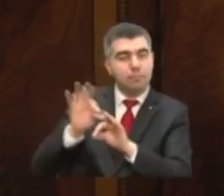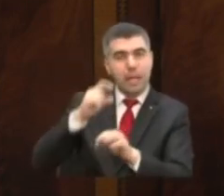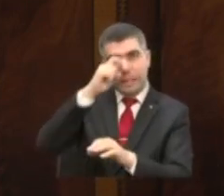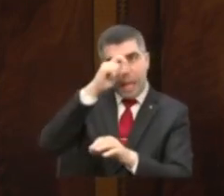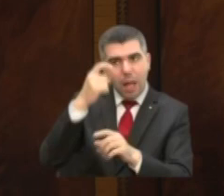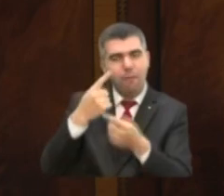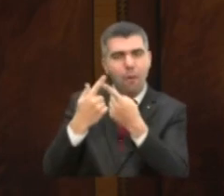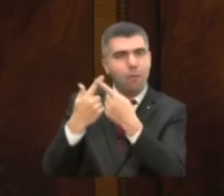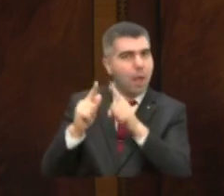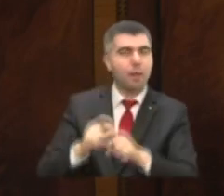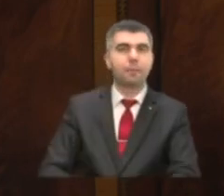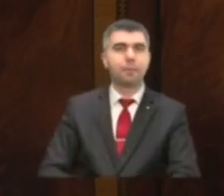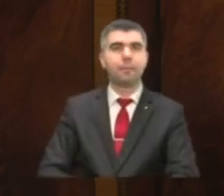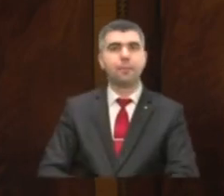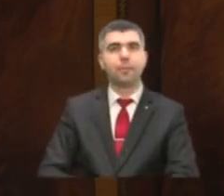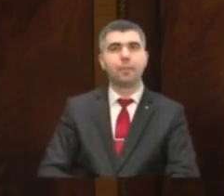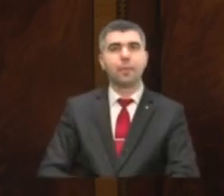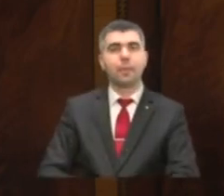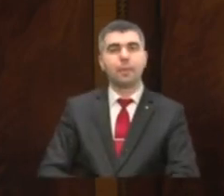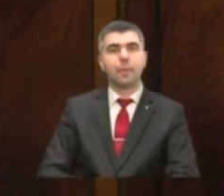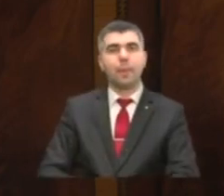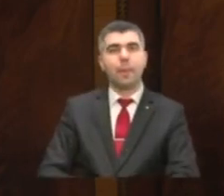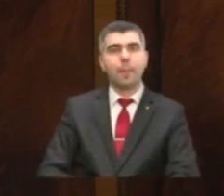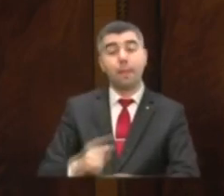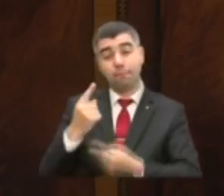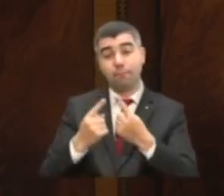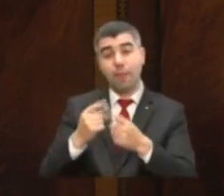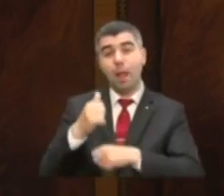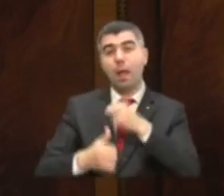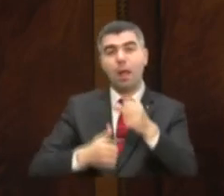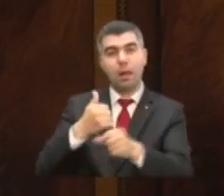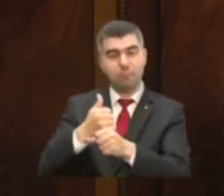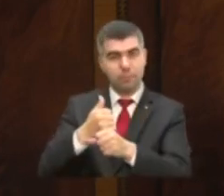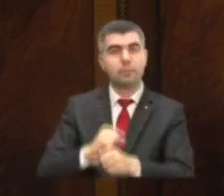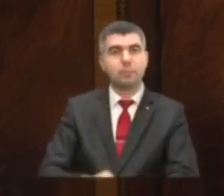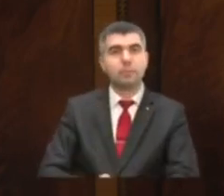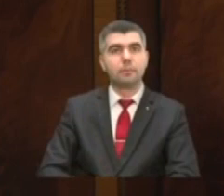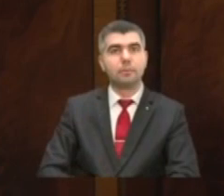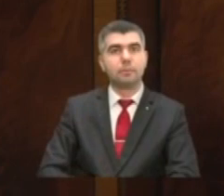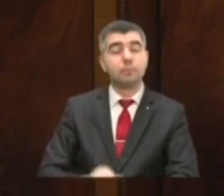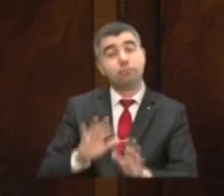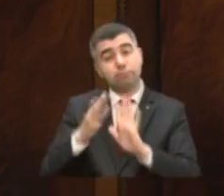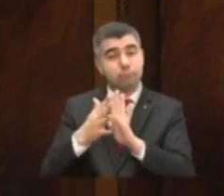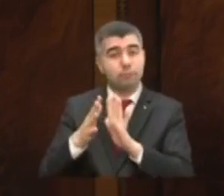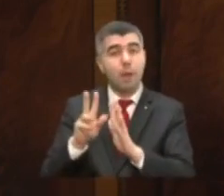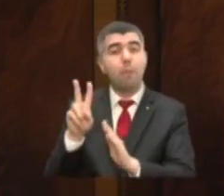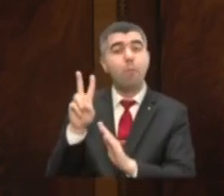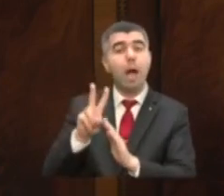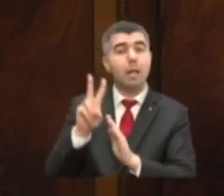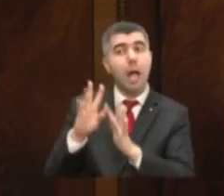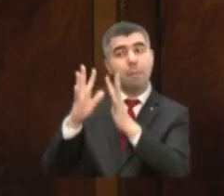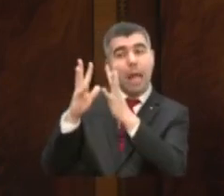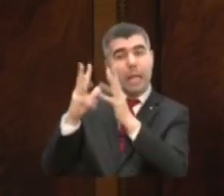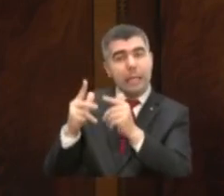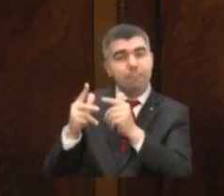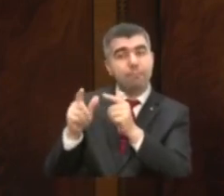غيرها. وبالمناسبة في هذه السنة استفاد من